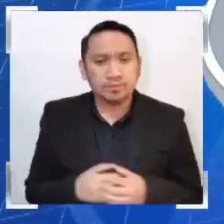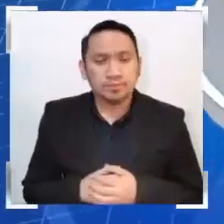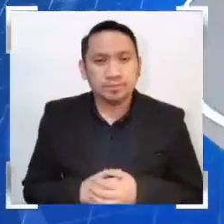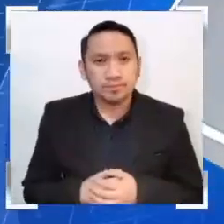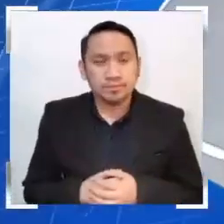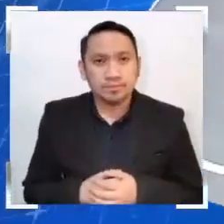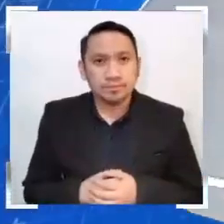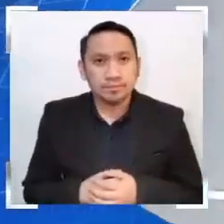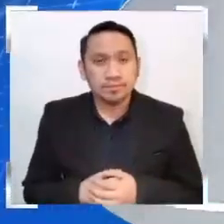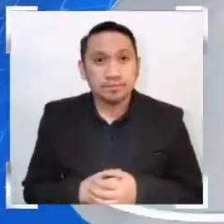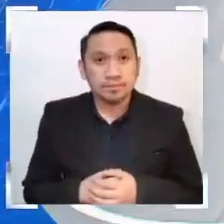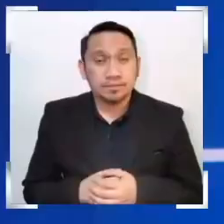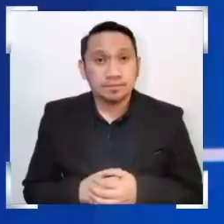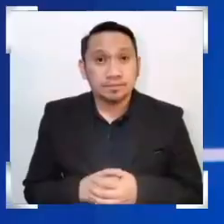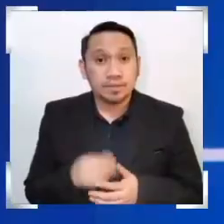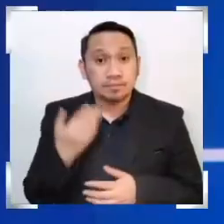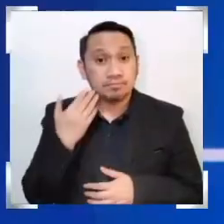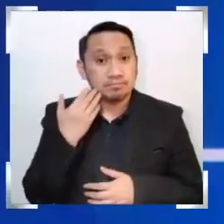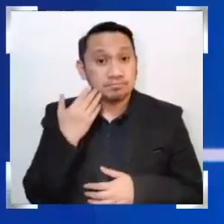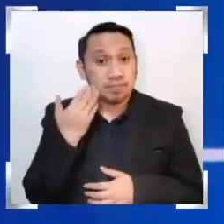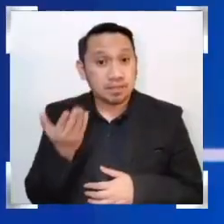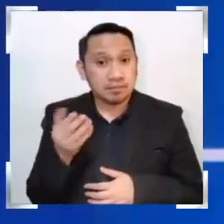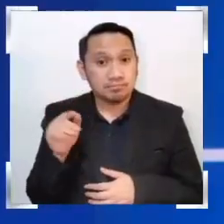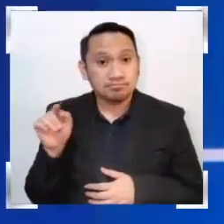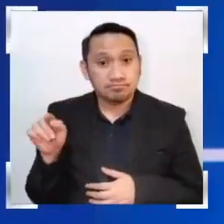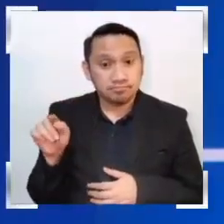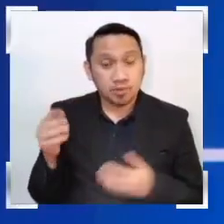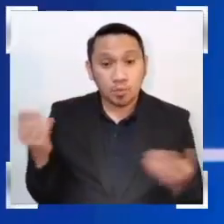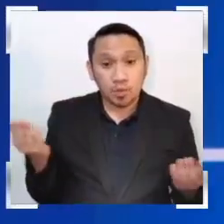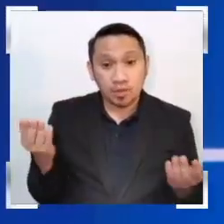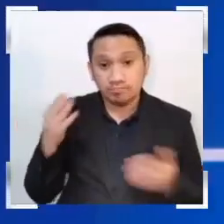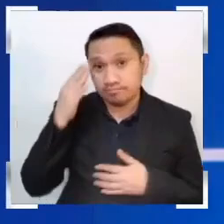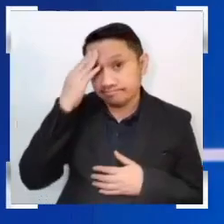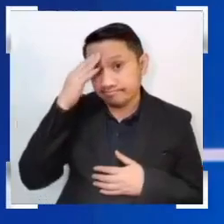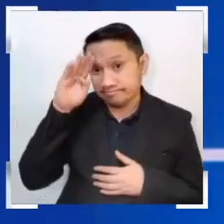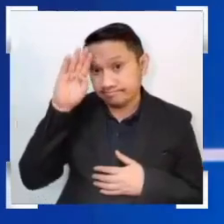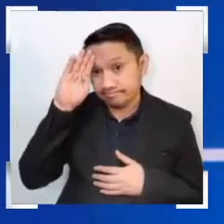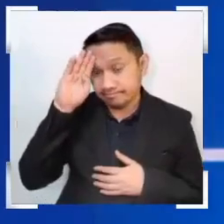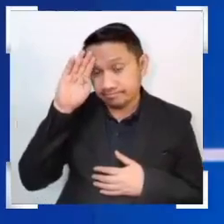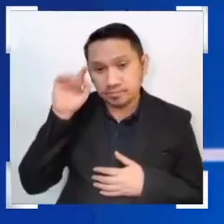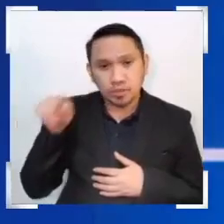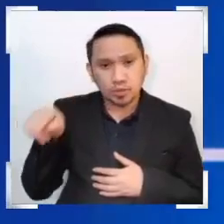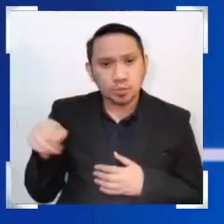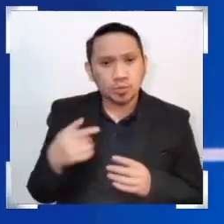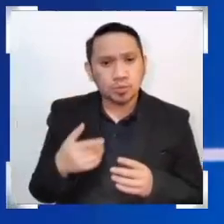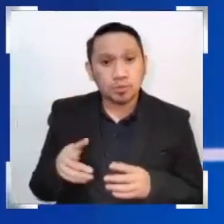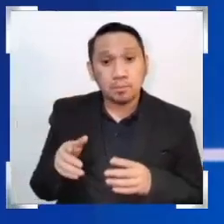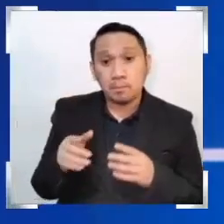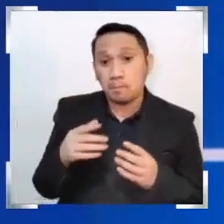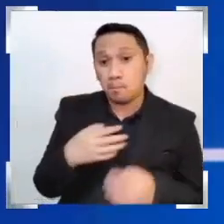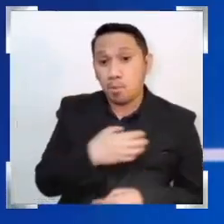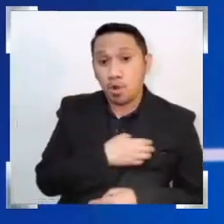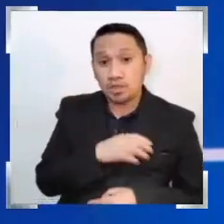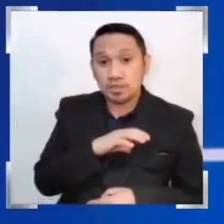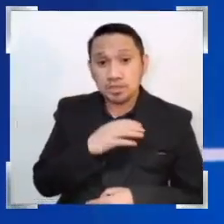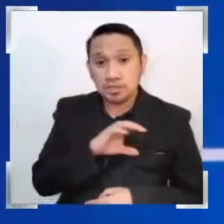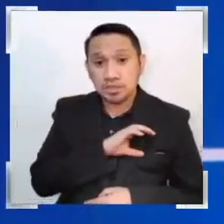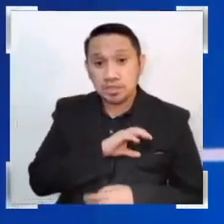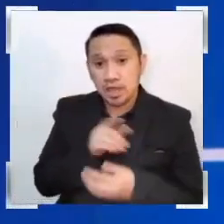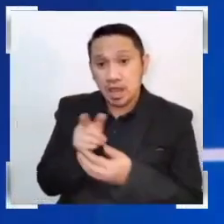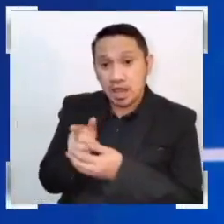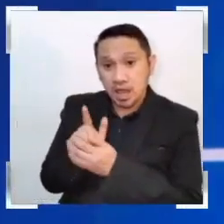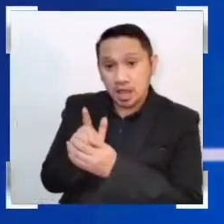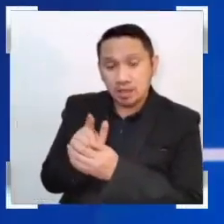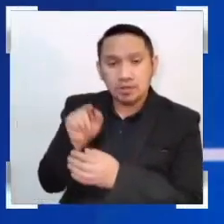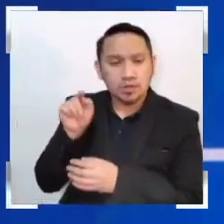Tiklo ang isang suspect sa pang-hold up sa Bacoor, Cavite matapos makasagupa at mabaril ng mga polis. Ang suspect ay matinik umanong